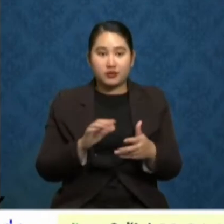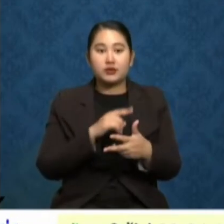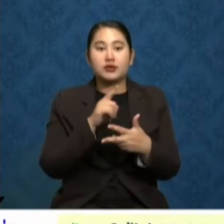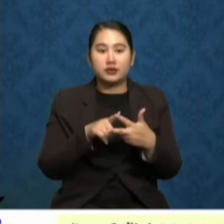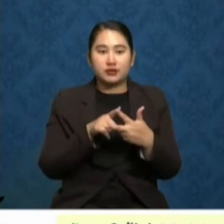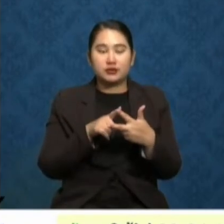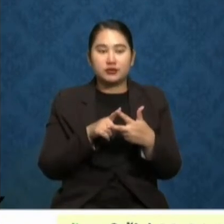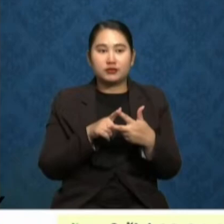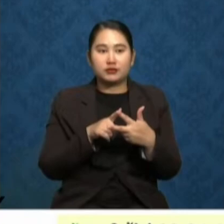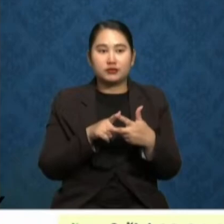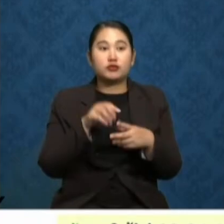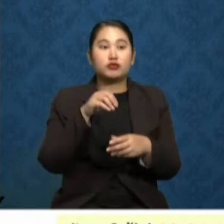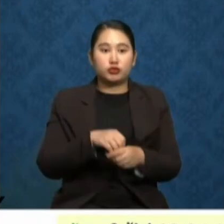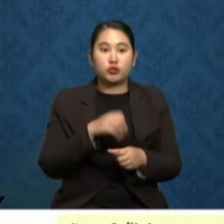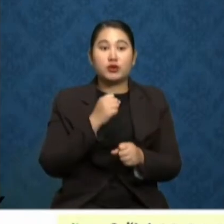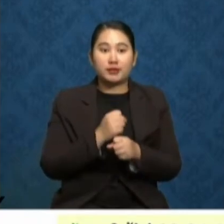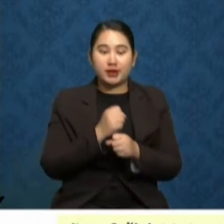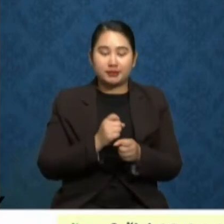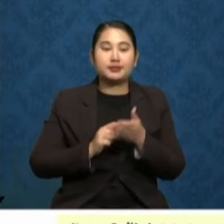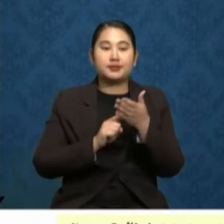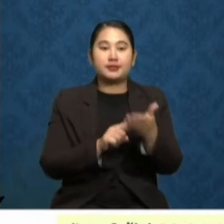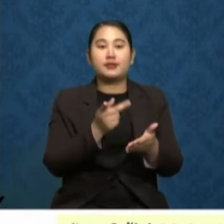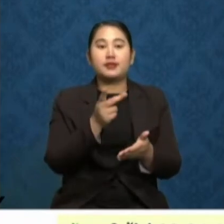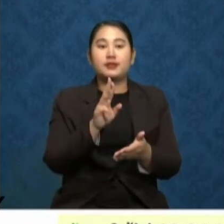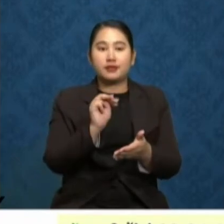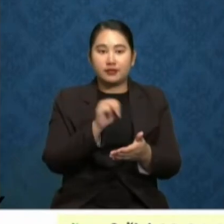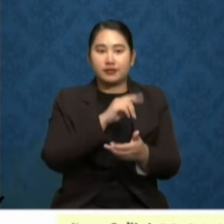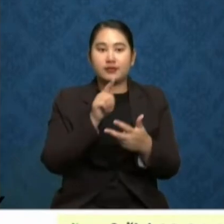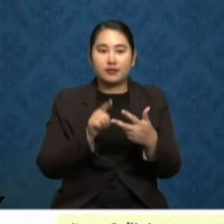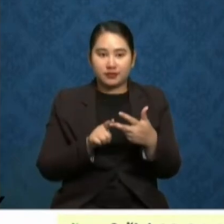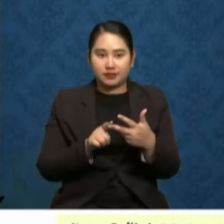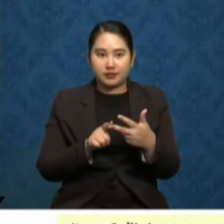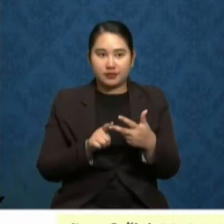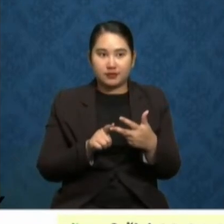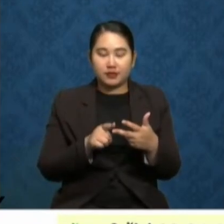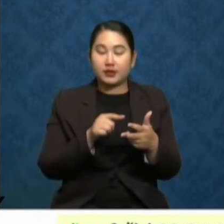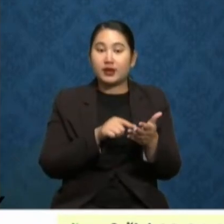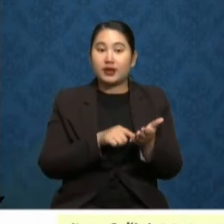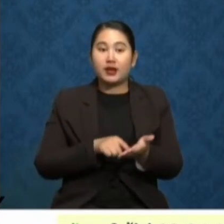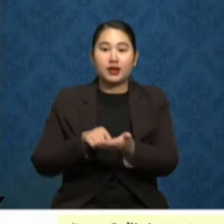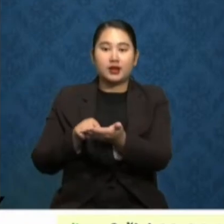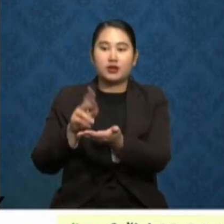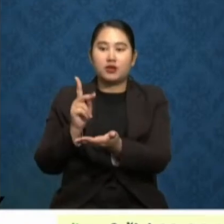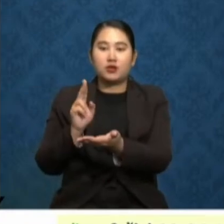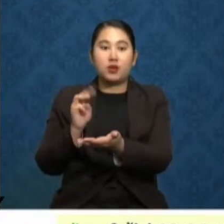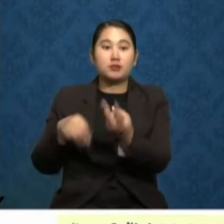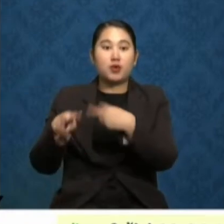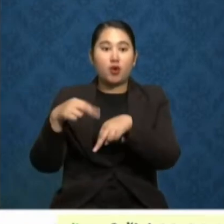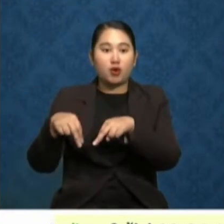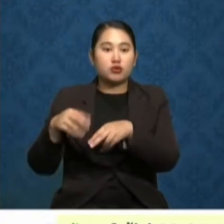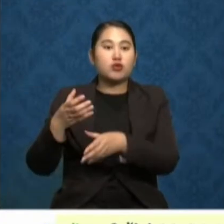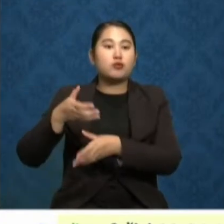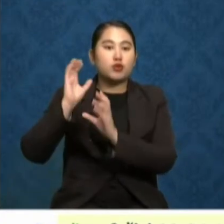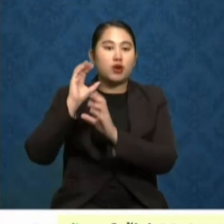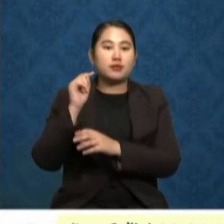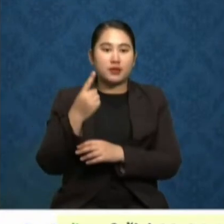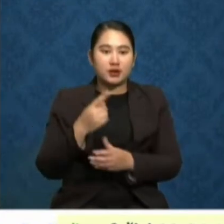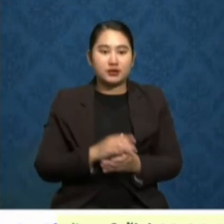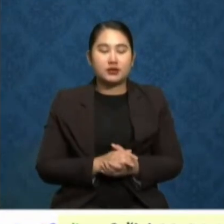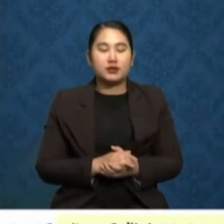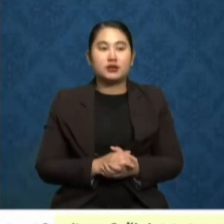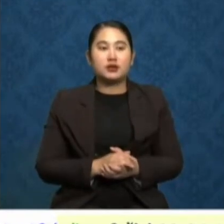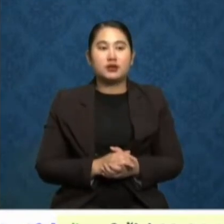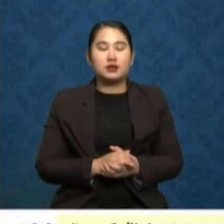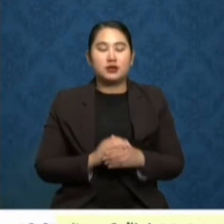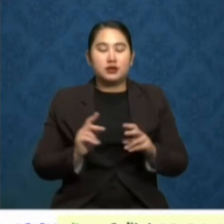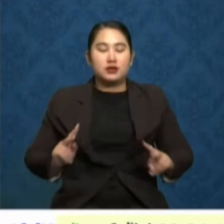ส่วที่ 2 อยู่ในระหว่างเสนอคอร์ม.และส่วนท 3 เสนอกลไปใหกมการตัของพิธนาทกถวนแวเขตนะครับซ